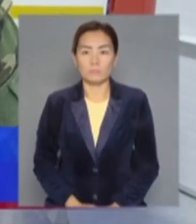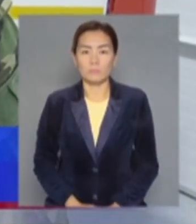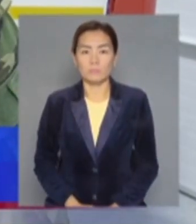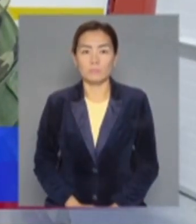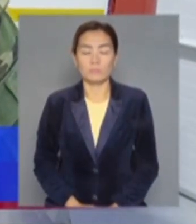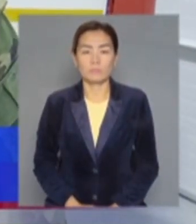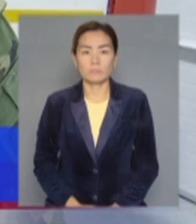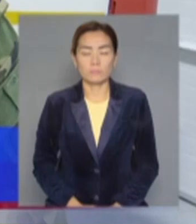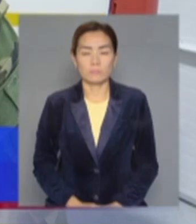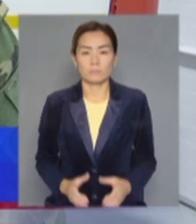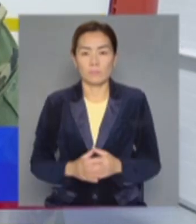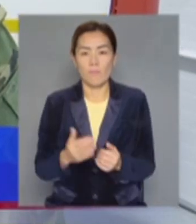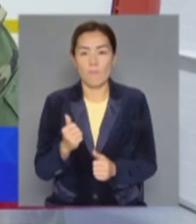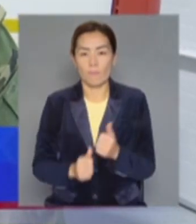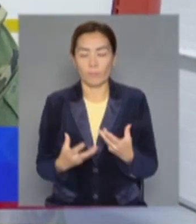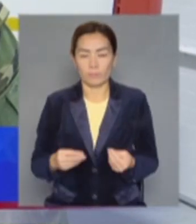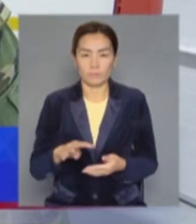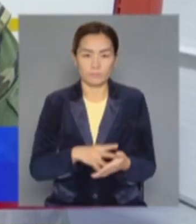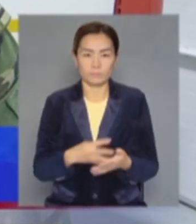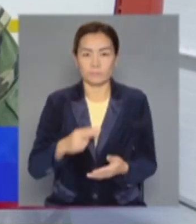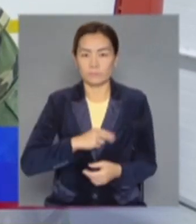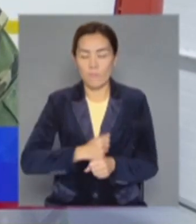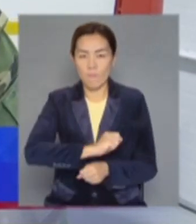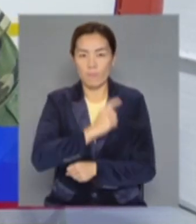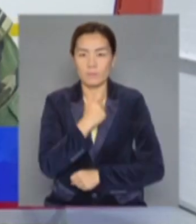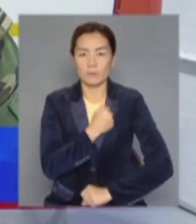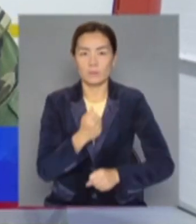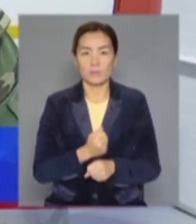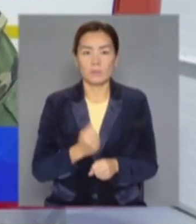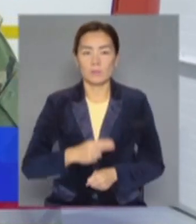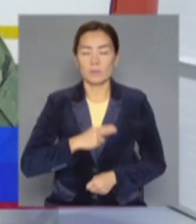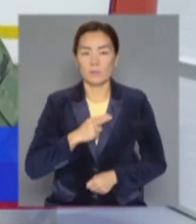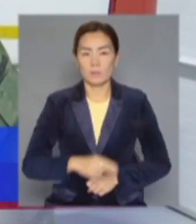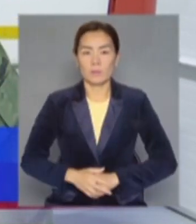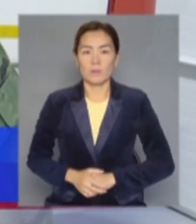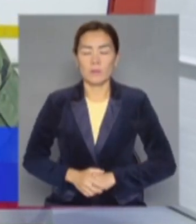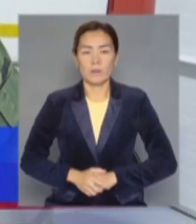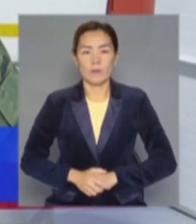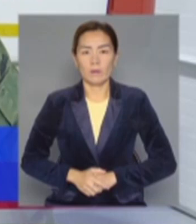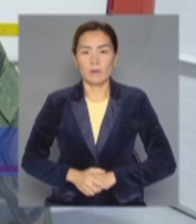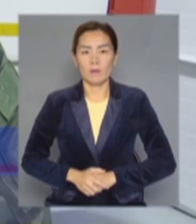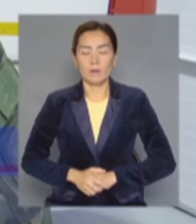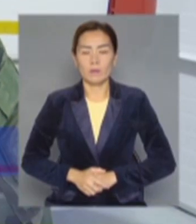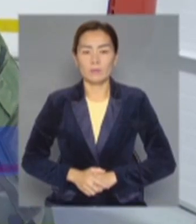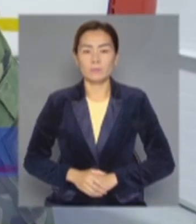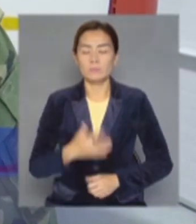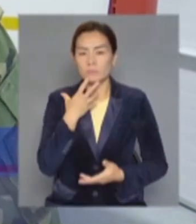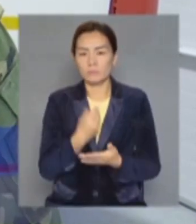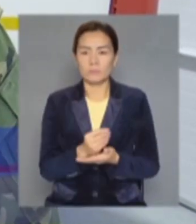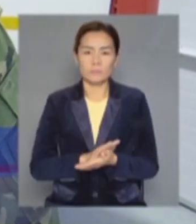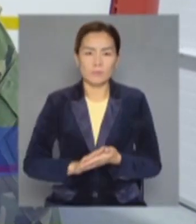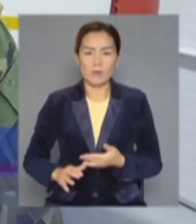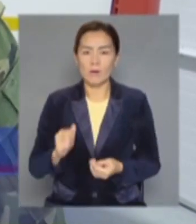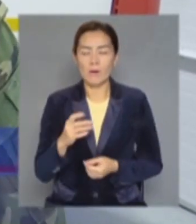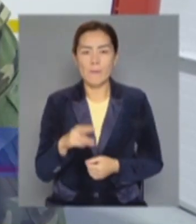құрамдарын. Күнделікті сабақ кестесі бар, өздерінің жауынгерлік сабақ кестесі жұмыс жүргізеді. Сонымен қатар шұғылы болады, өзіміздің тазалық жаттығу